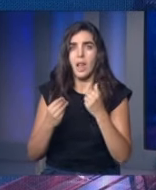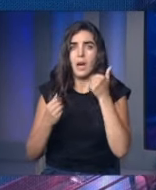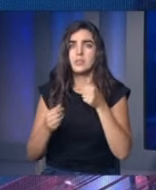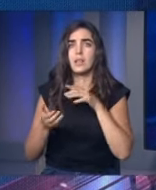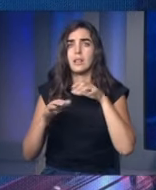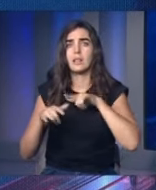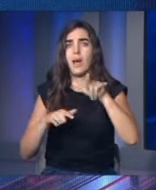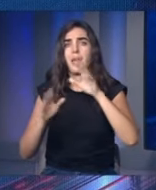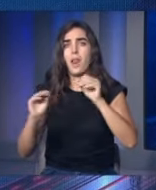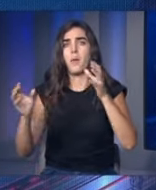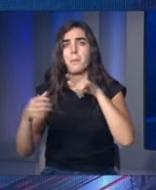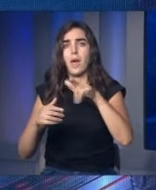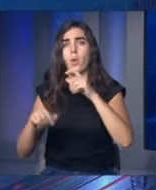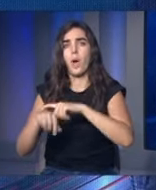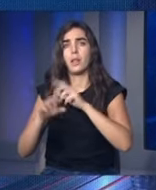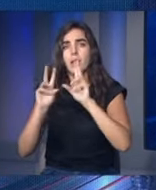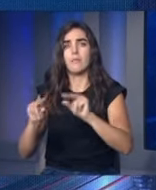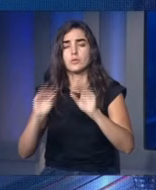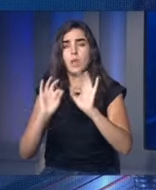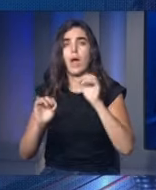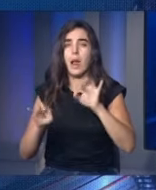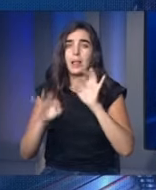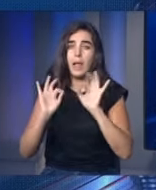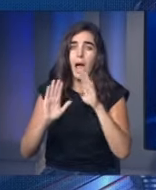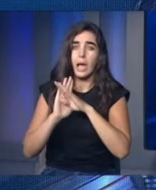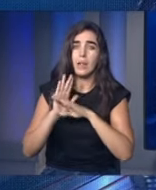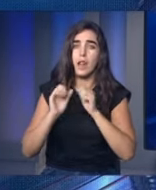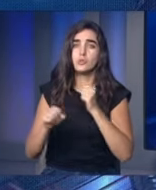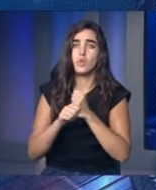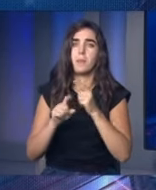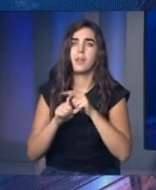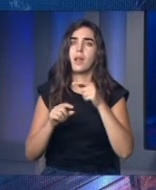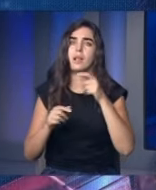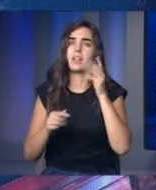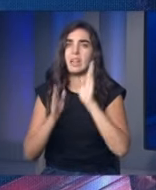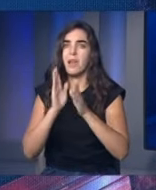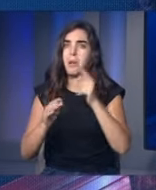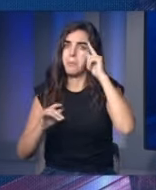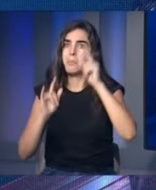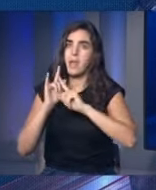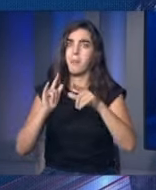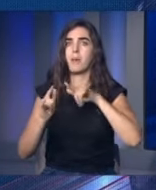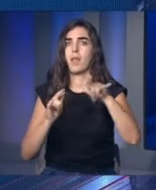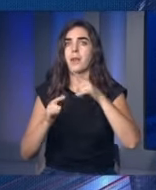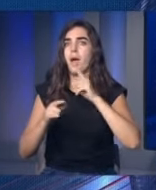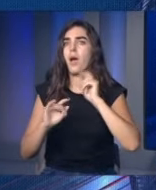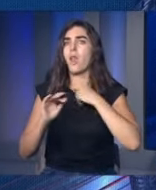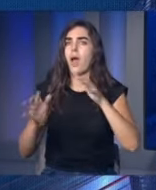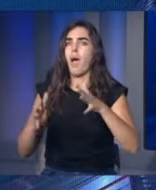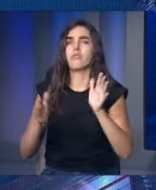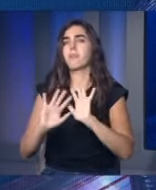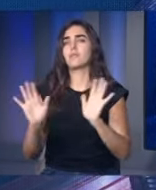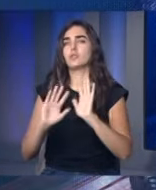لا نفضل وجود عدد كبير من الطائرات في مطار بيروت بالوقت نفسه، مؤكدا أن لا معلومات تفيد